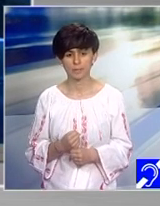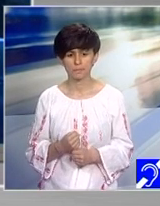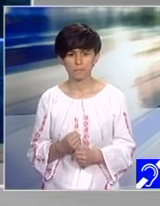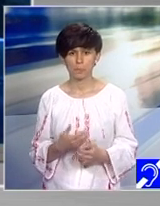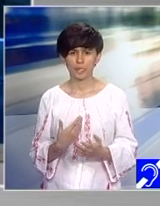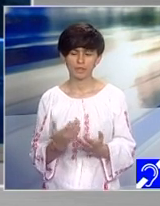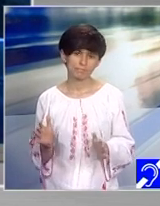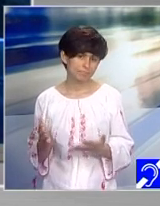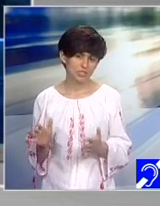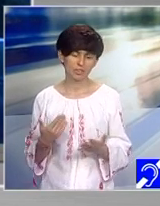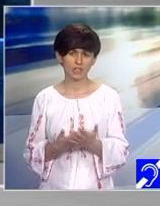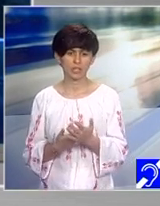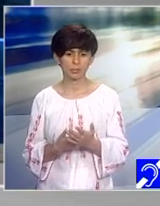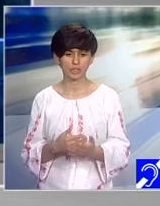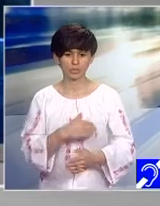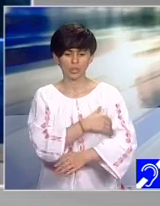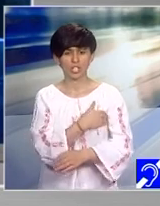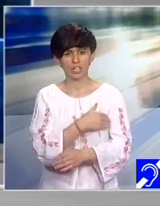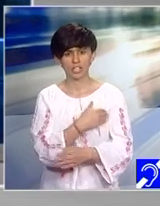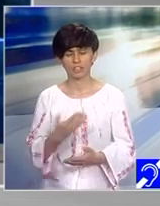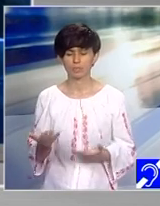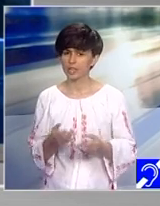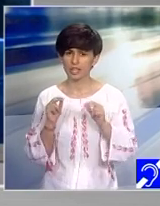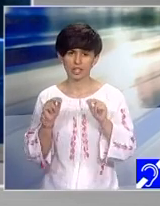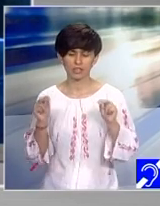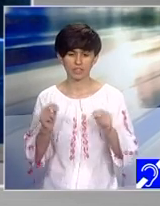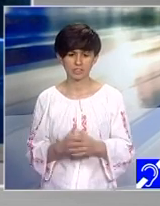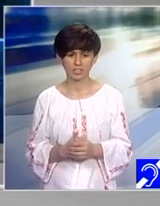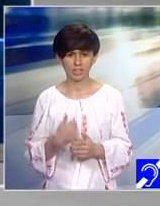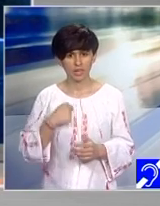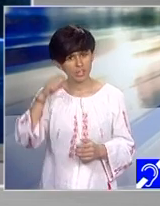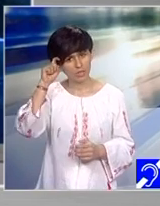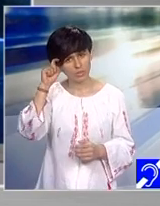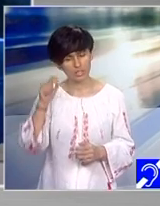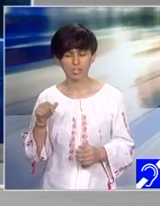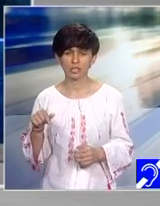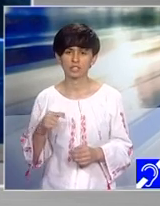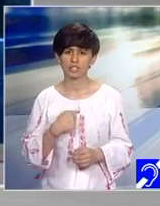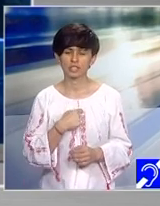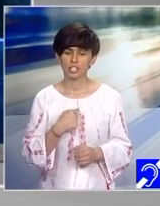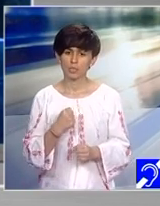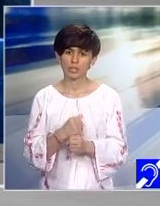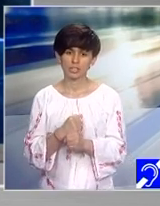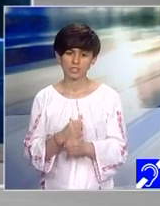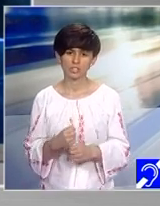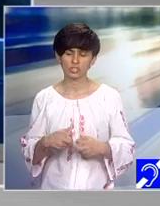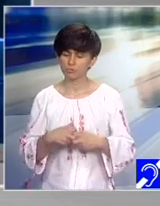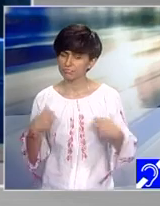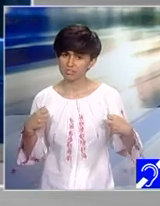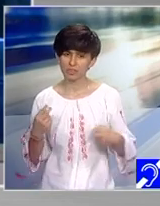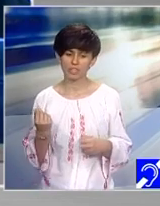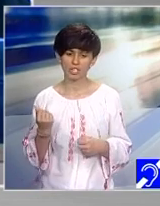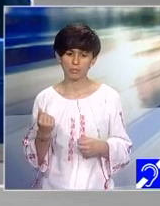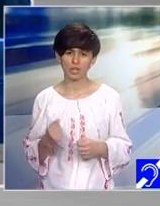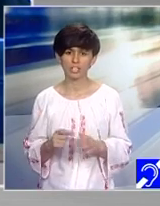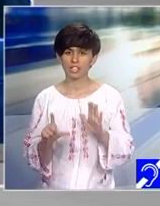pe care îi învață. E la îndemâna fiecăruia. Consider că asta se poate face și fără bani, și fără legi, doar cu dedicare și motivație